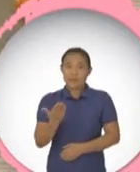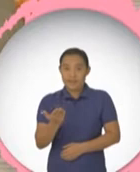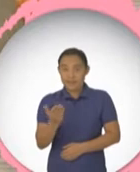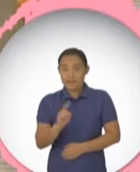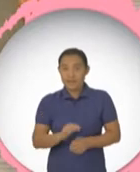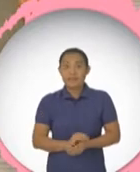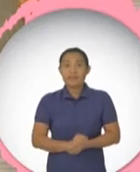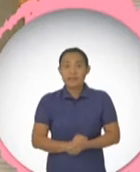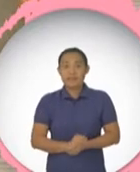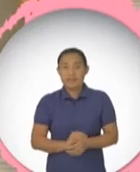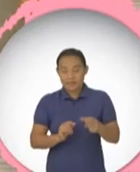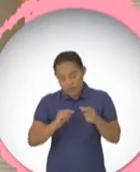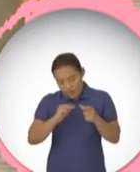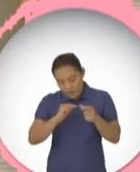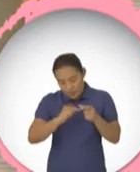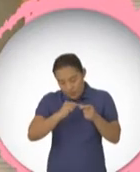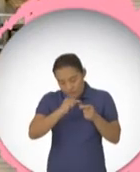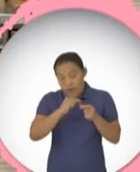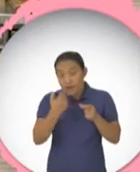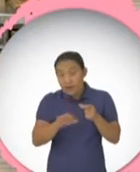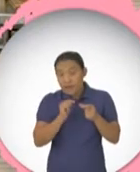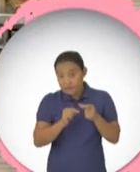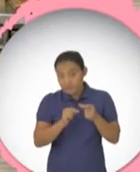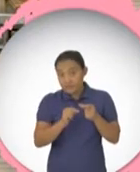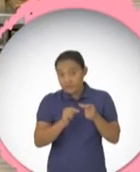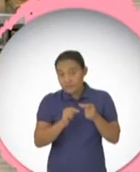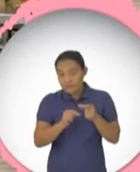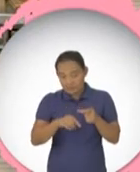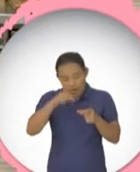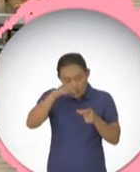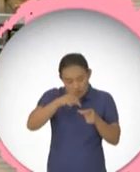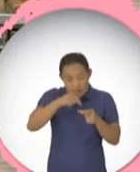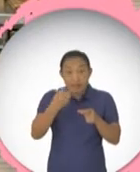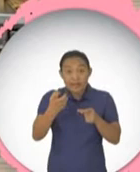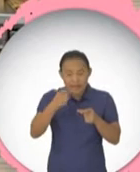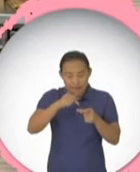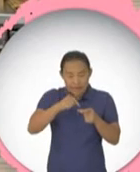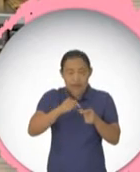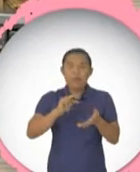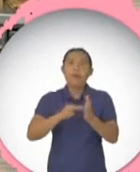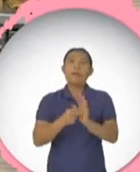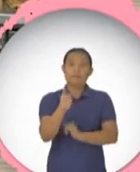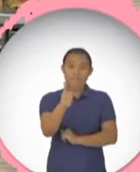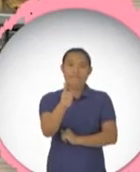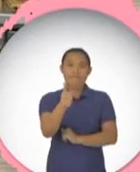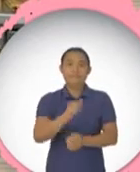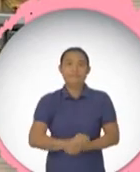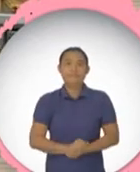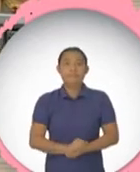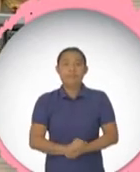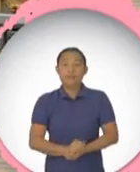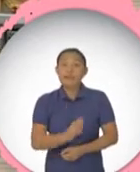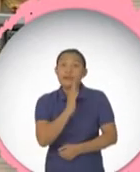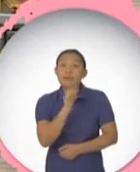แล้วเอานิ้วลองกดถ ้ ามันแข็งแล้วแสดงว่าสุกแล้วนะคะก็สามารถที่จะนำออกมาได้ ยังไม่สุกมันเป็นลักษณะ แต่ถ้